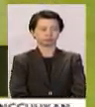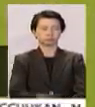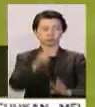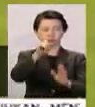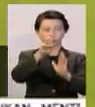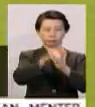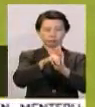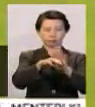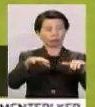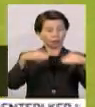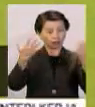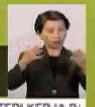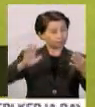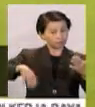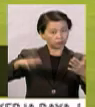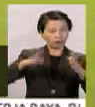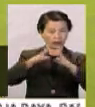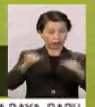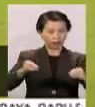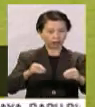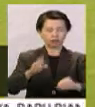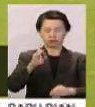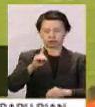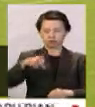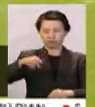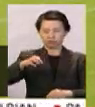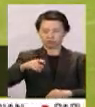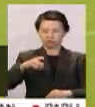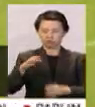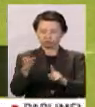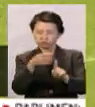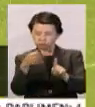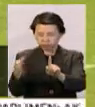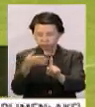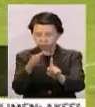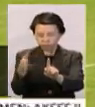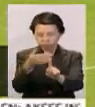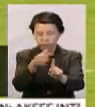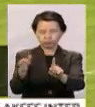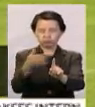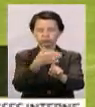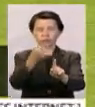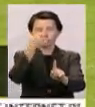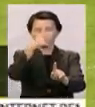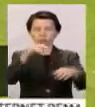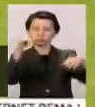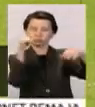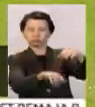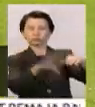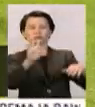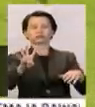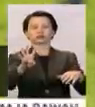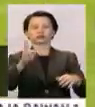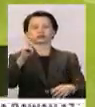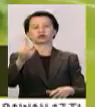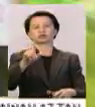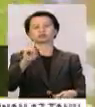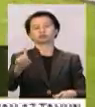Seminit sebelum tamat perlawanan, sekali lagi, Di Paula garang memperdaya penjaga gol Felcra FC untuk gol ke-4 Kuala